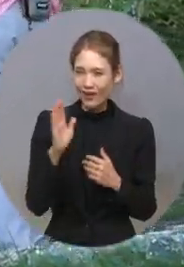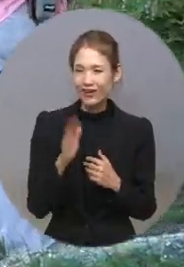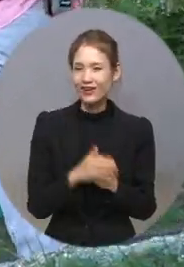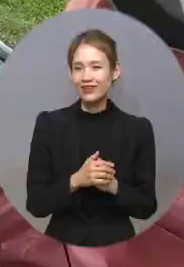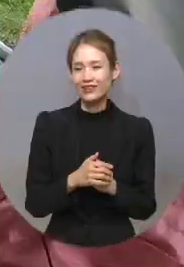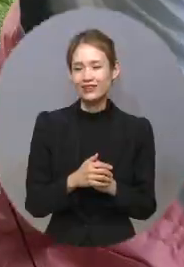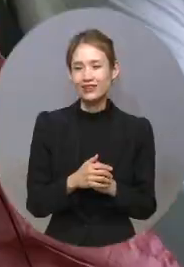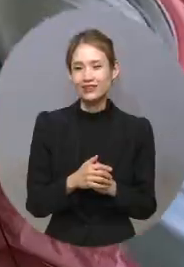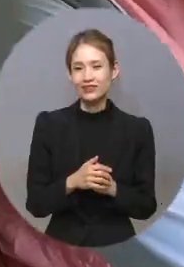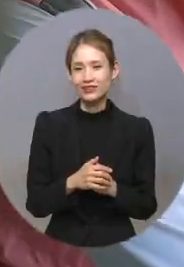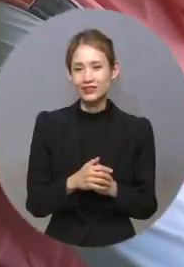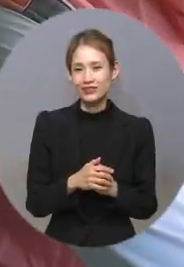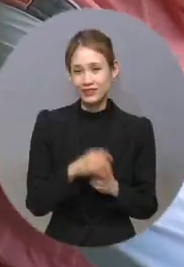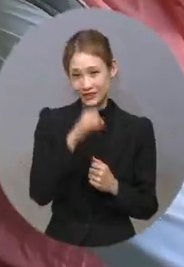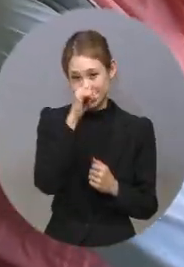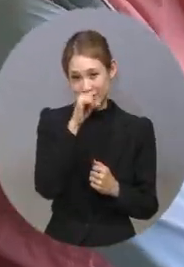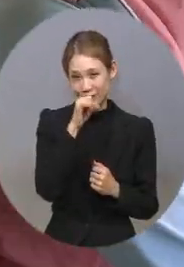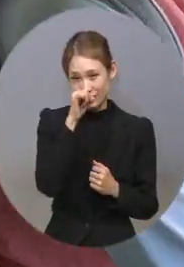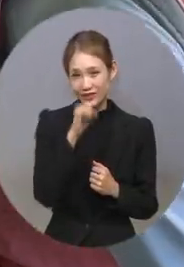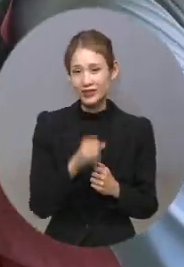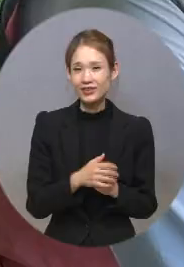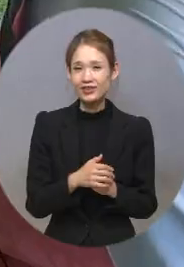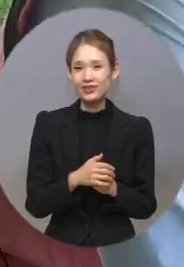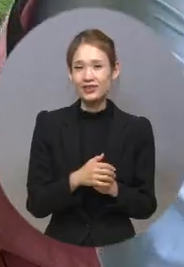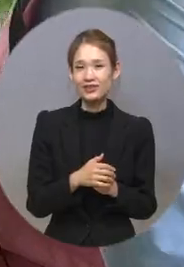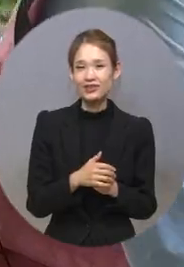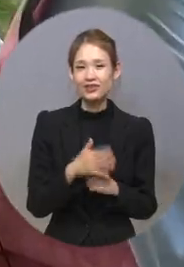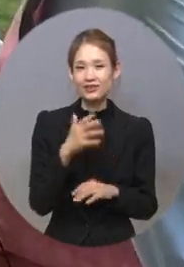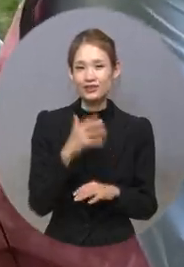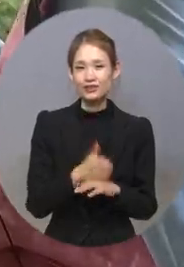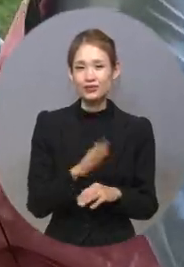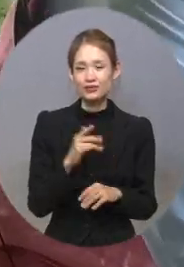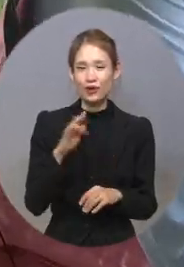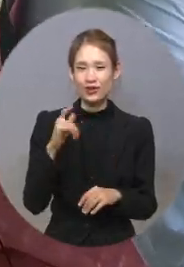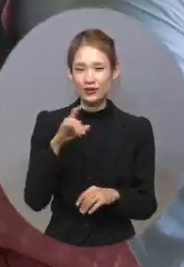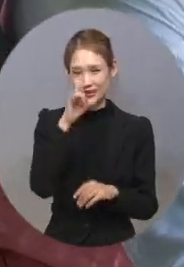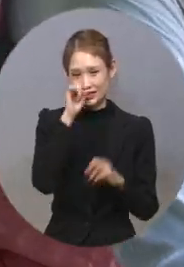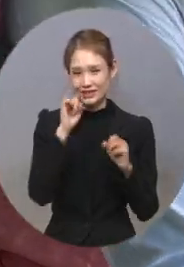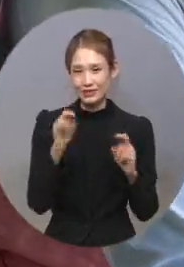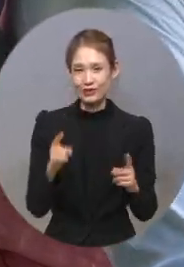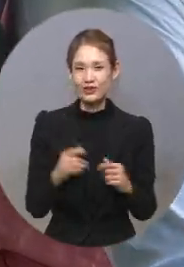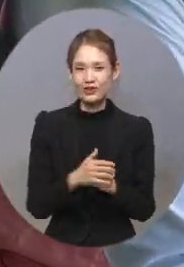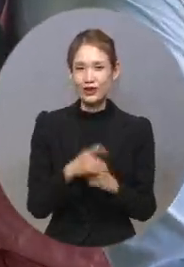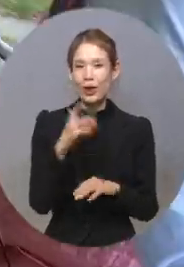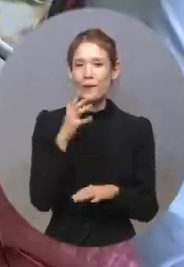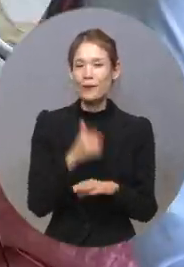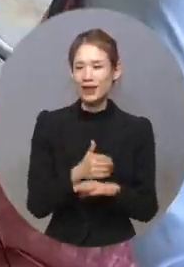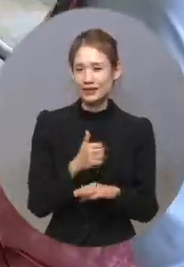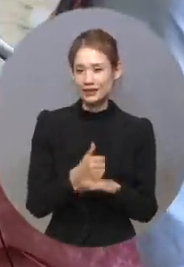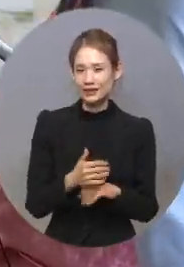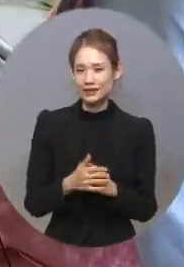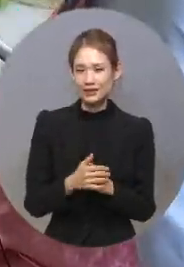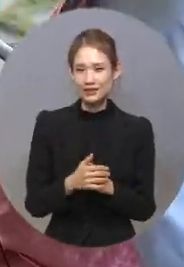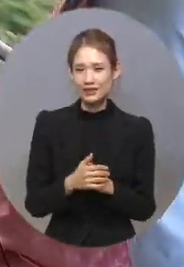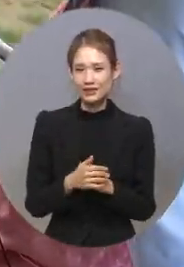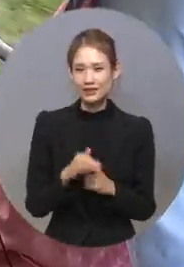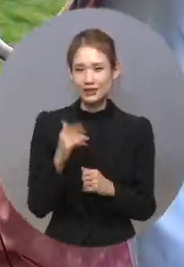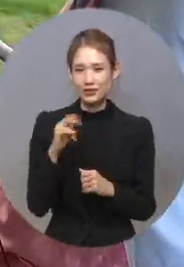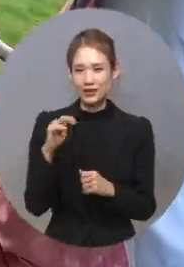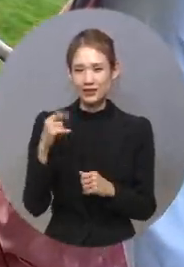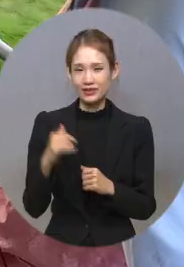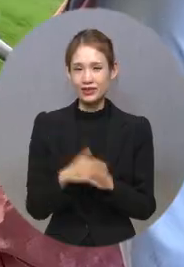좋아. 아주 좋은데. 마지막 버디 찬스라고 해줘. 버디 찬스입니다. 마지막이라고 해줘. 오빠 파스리